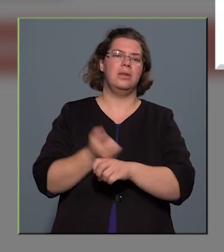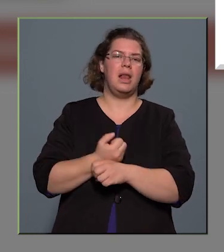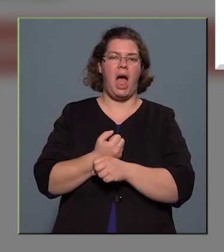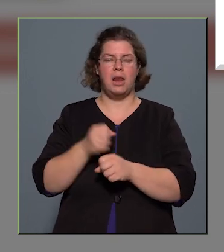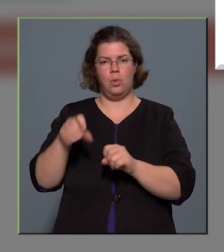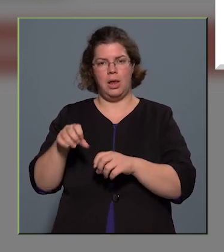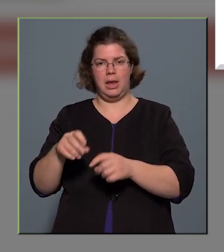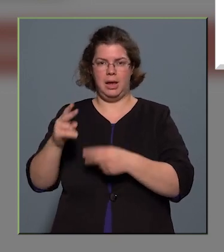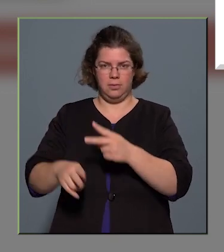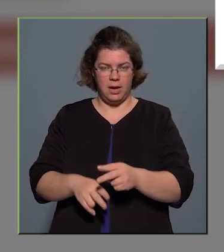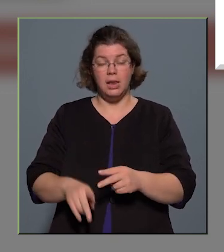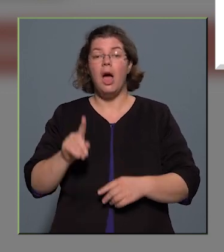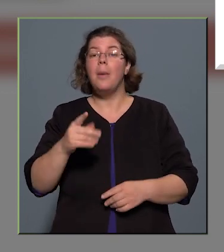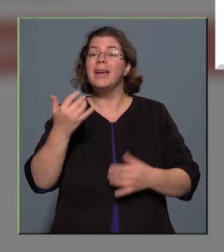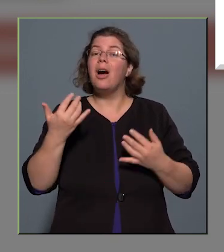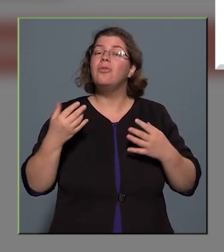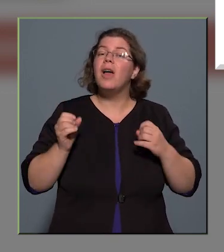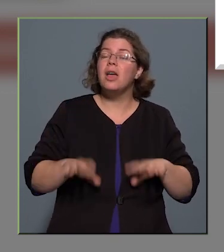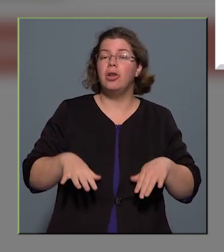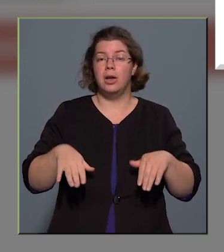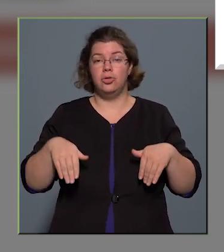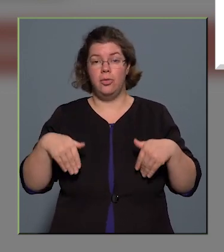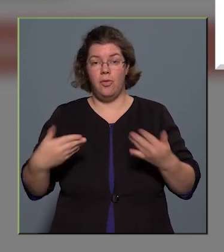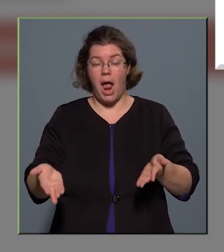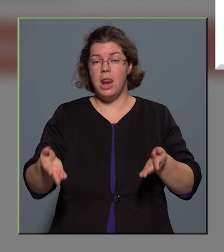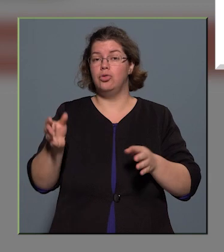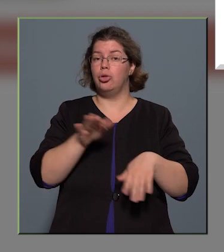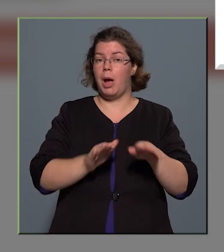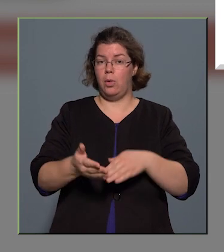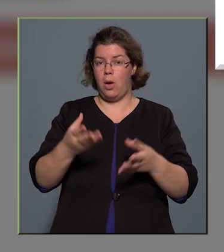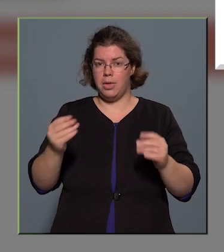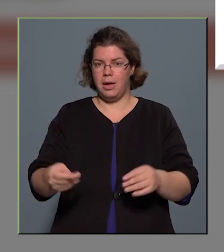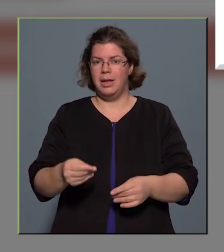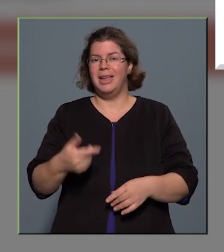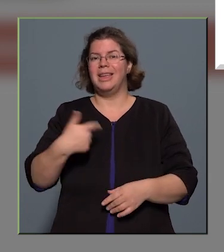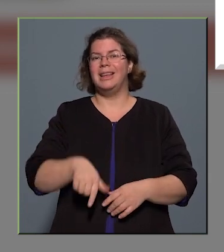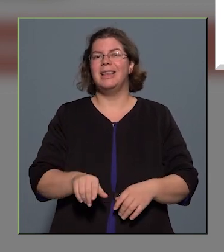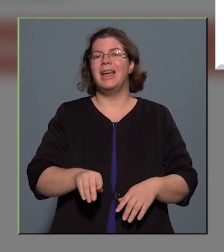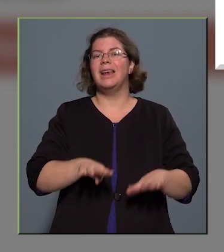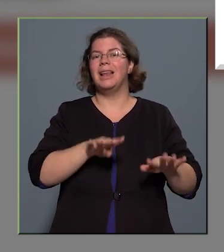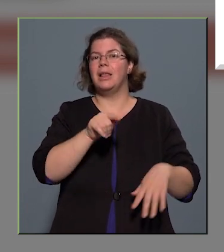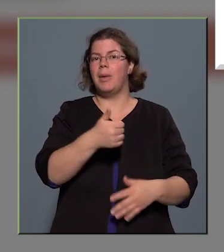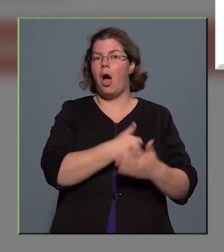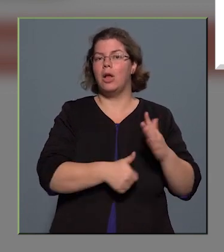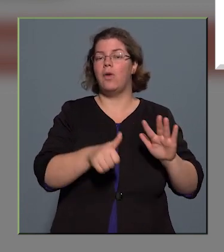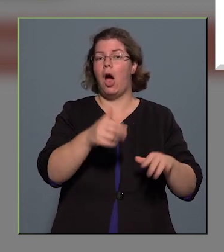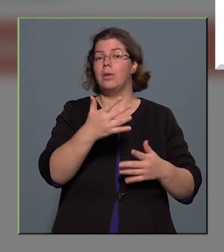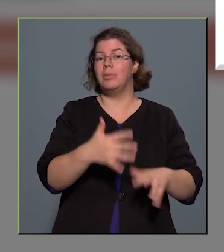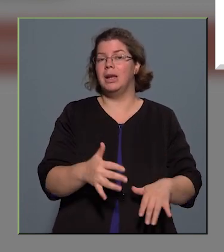hulladékként. Amíg a feleslegessé váló csomagolóanyagok 2009-ben 66 millió tonnát tettek ki,